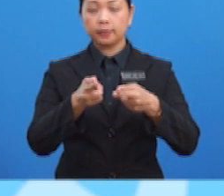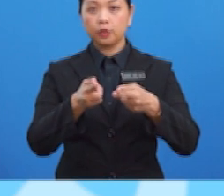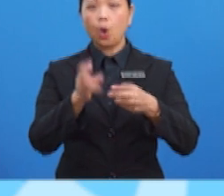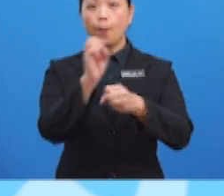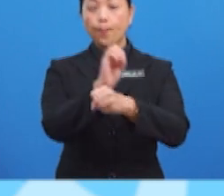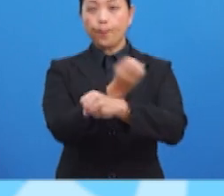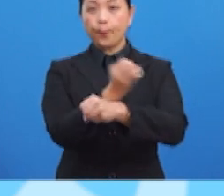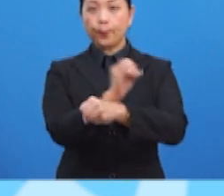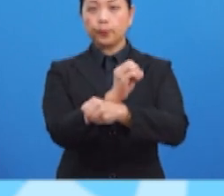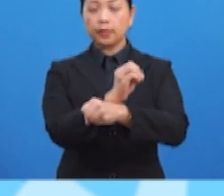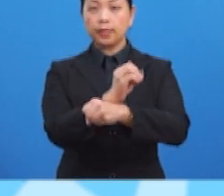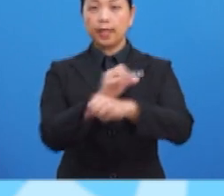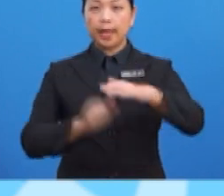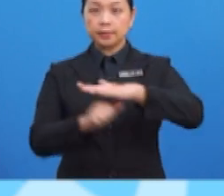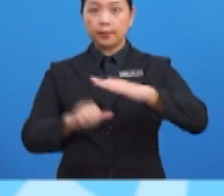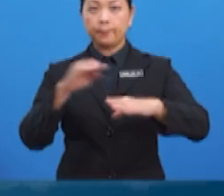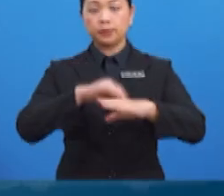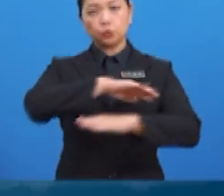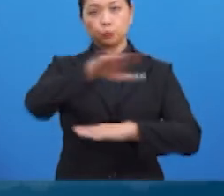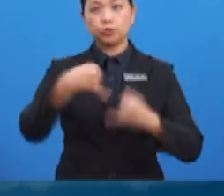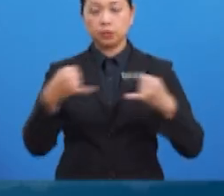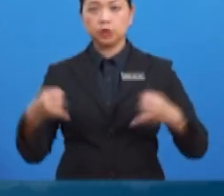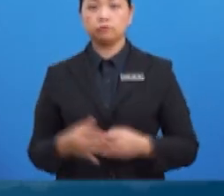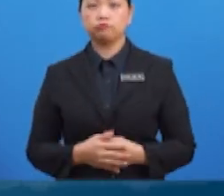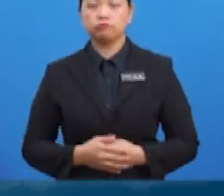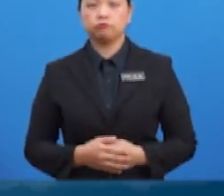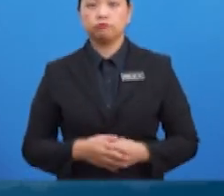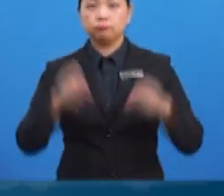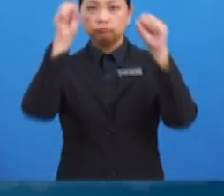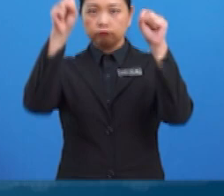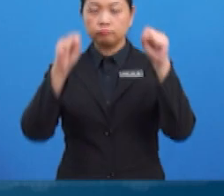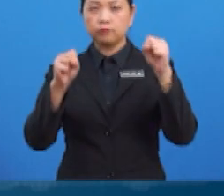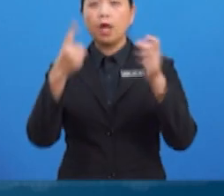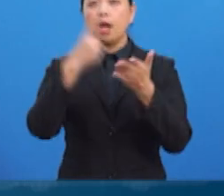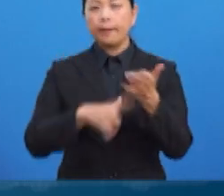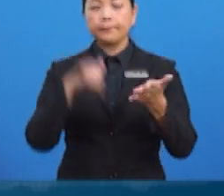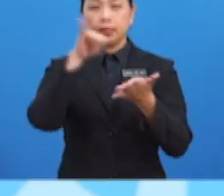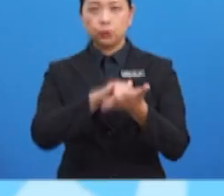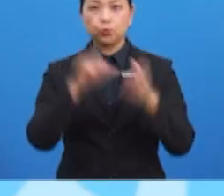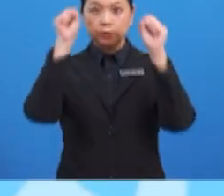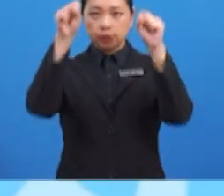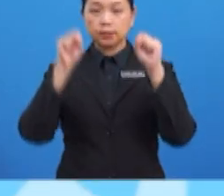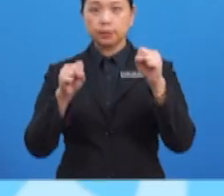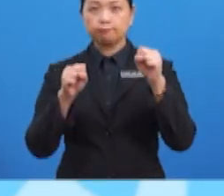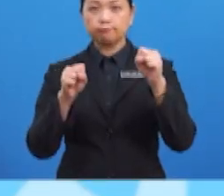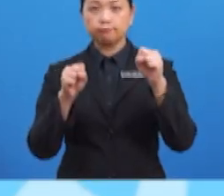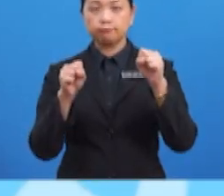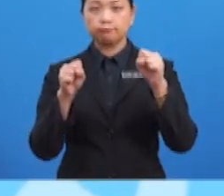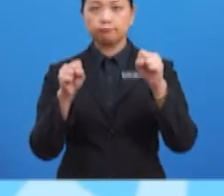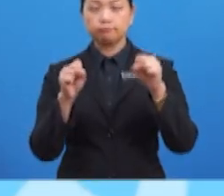jenis sistem mekanikal. Sistem. Apakah itu sistem?